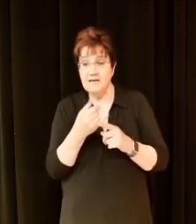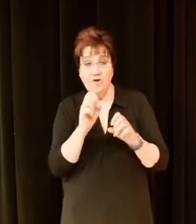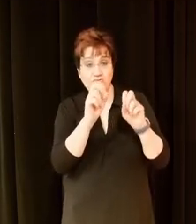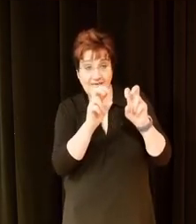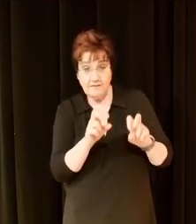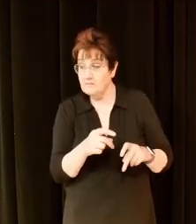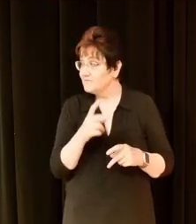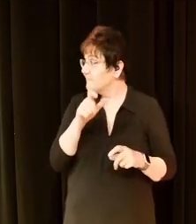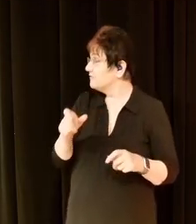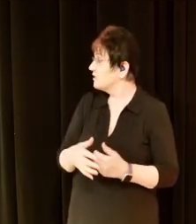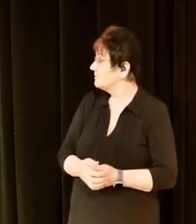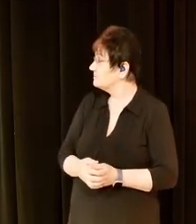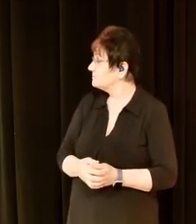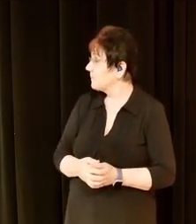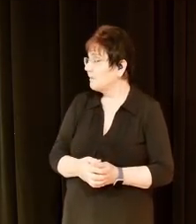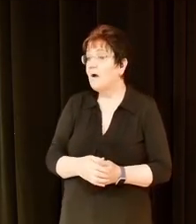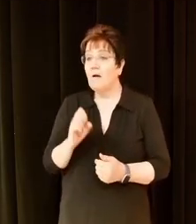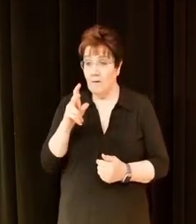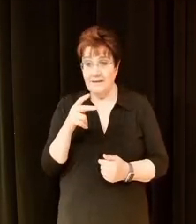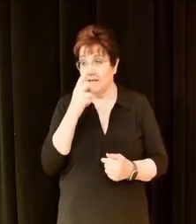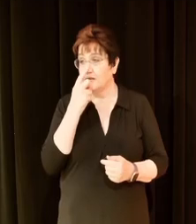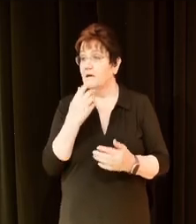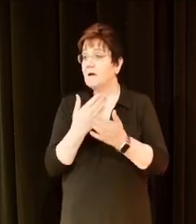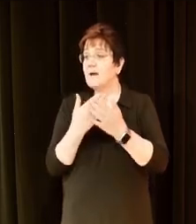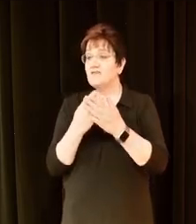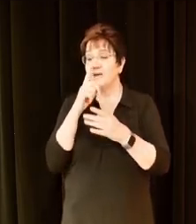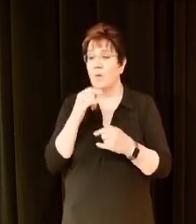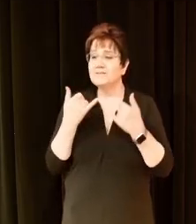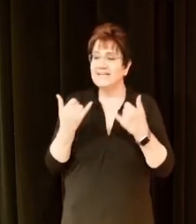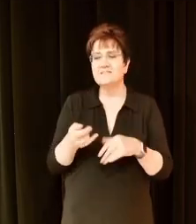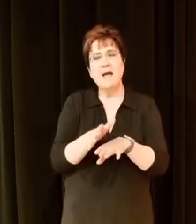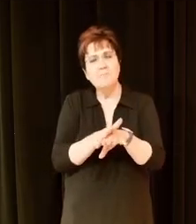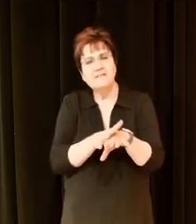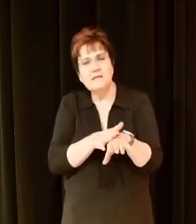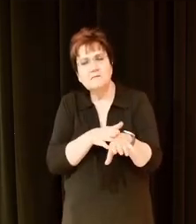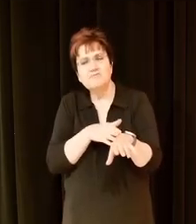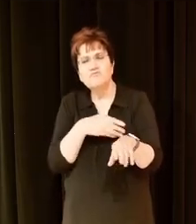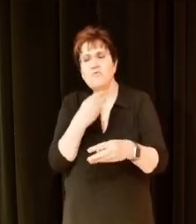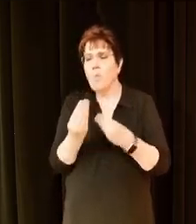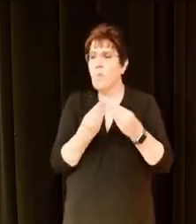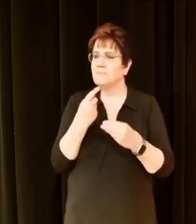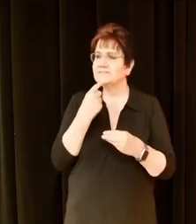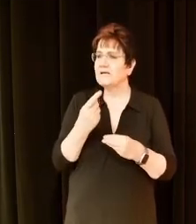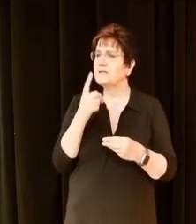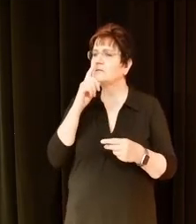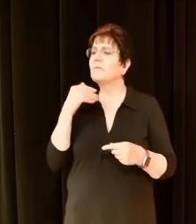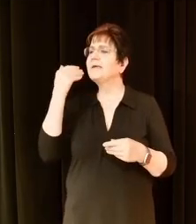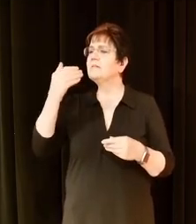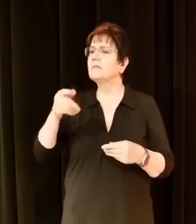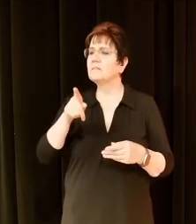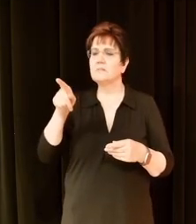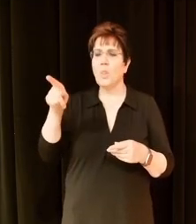Okay. Wenn Sie das mal, letzte Frage, so rein emotional versuchen zu benennen, was Ihnen da, da ist noch eine Meldung hinter Ihnen